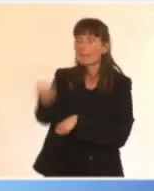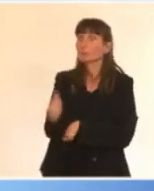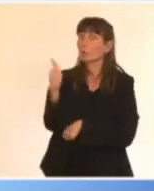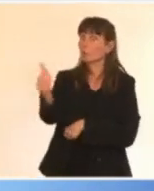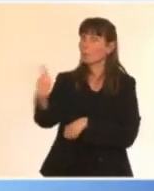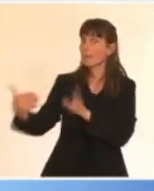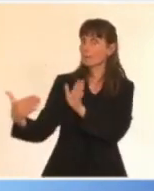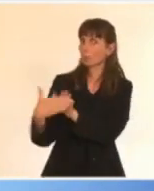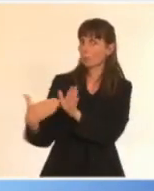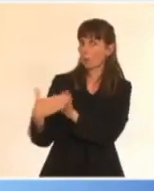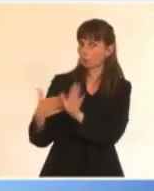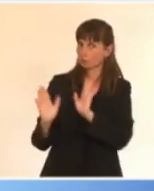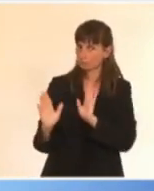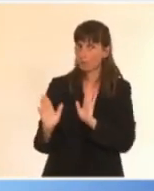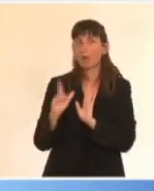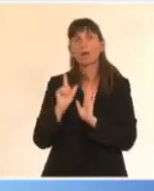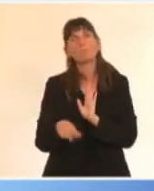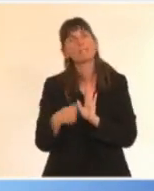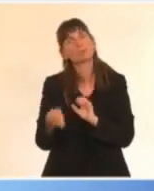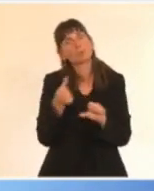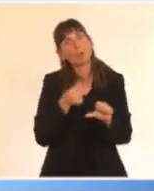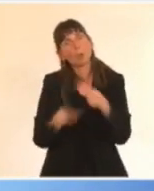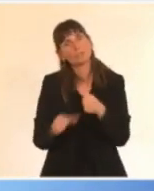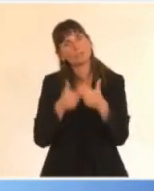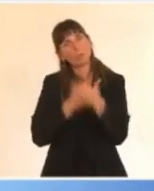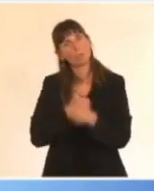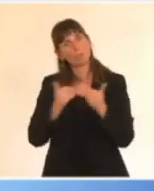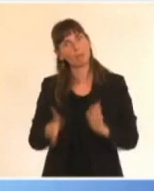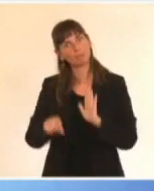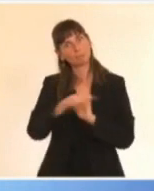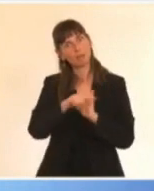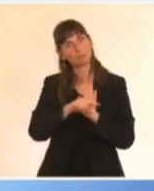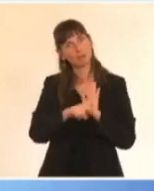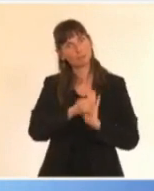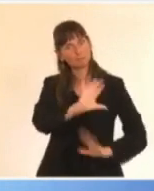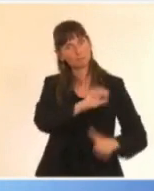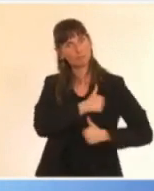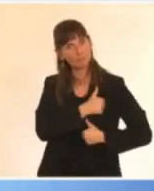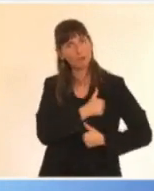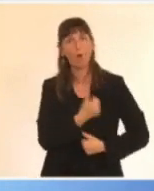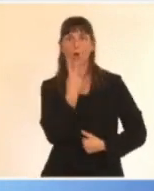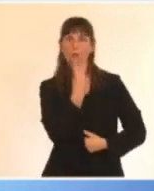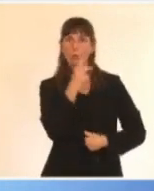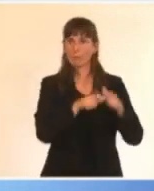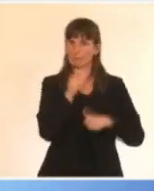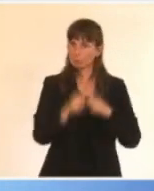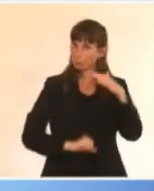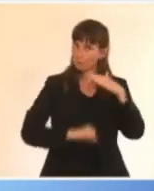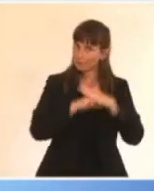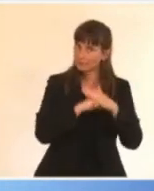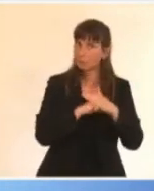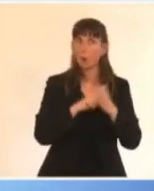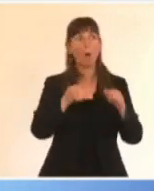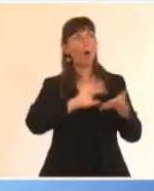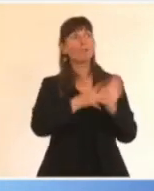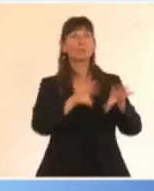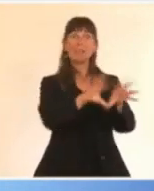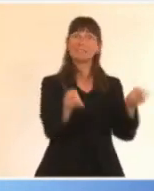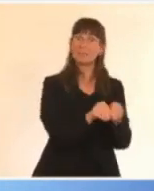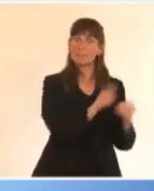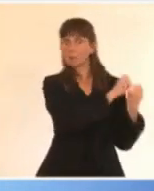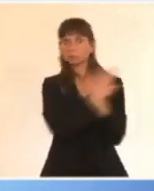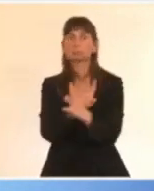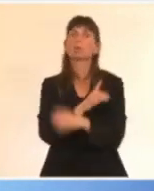dans des conditions extrêmement, vous l'imaginez, limitées, pas plus de 2 personnes de la famille, pas tout le monde en même temps. Ce sera sous la responsabilité